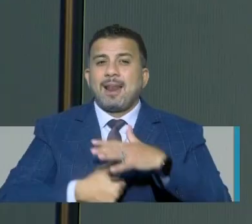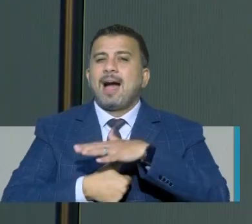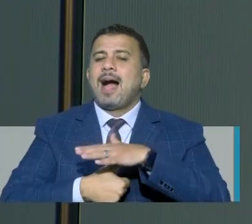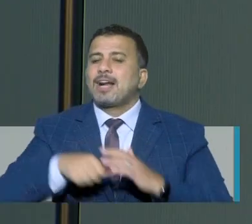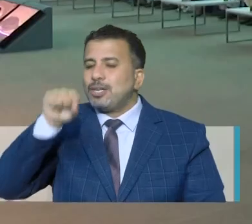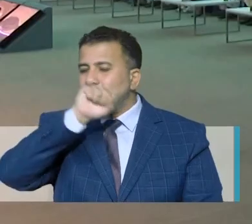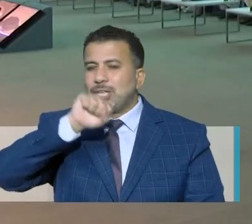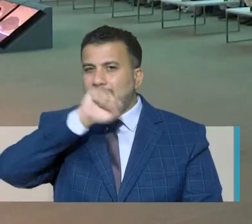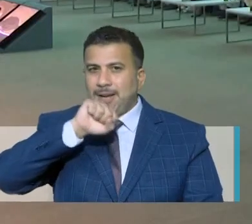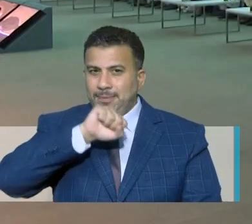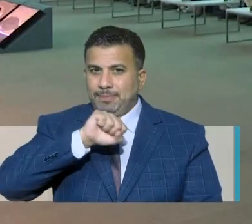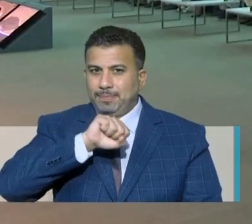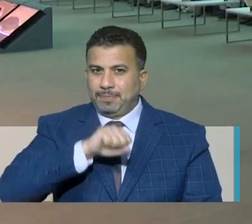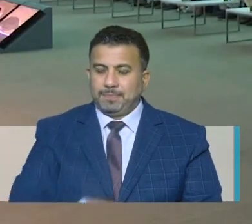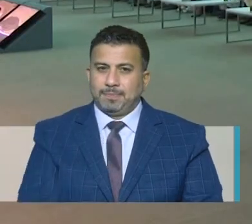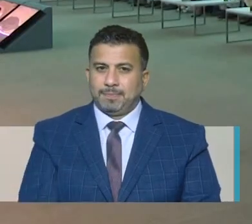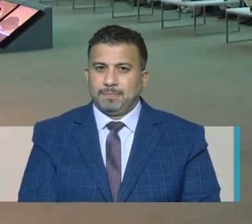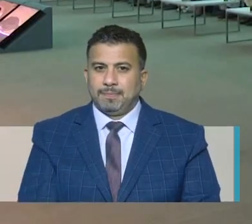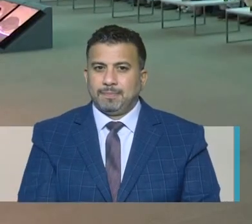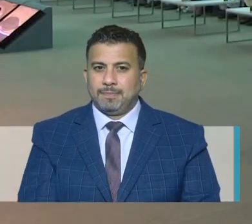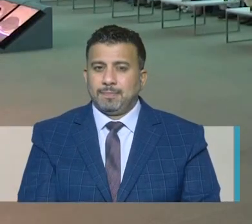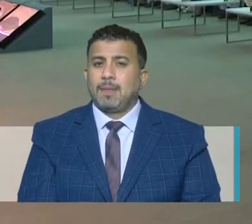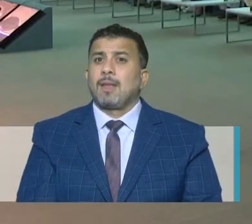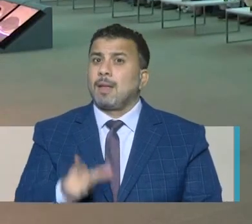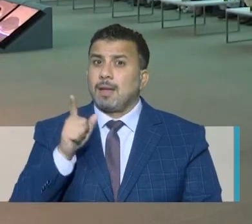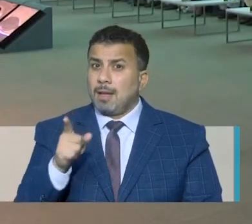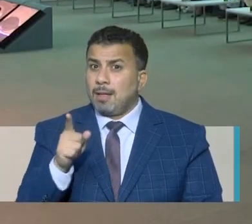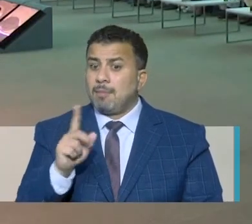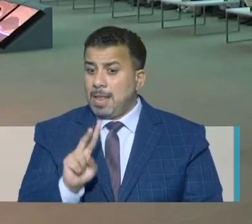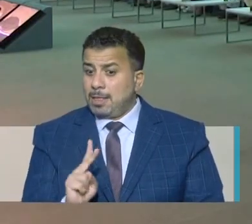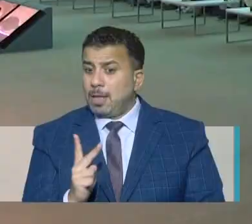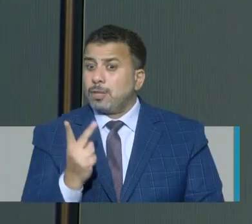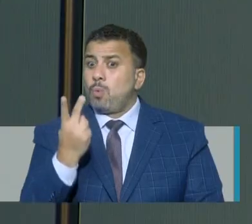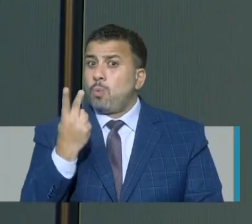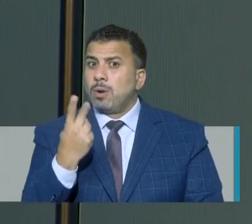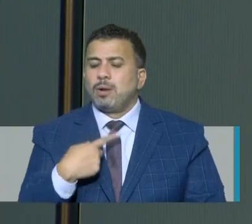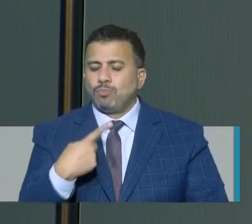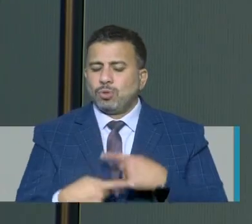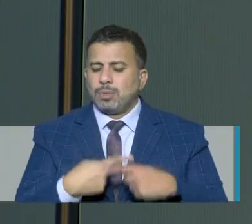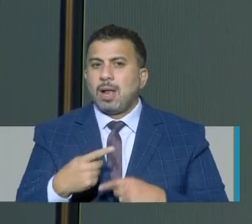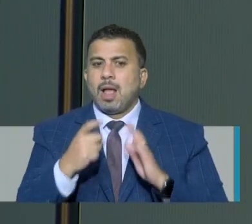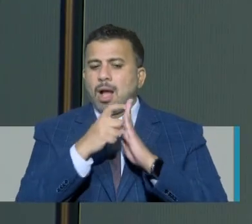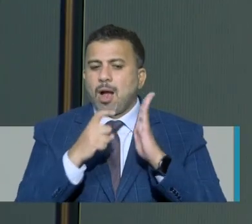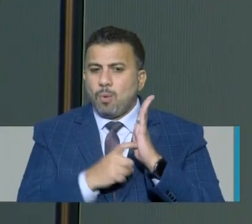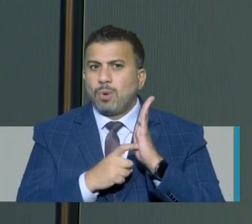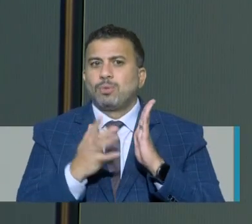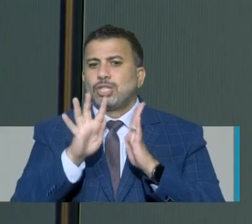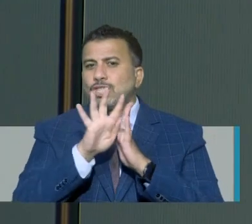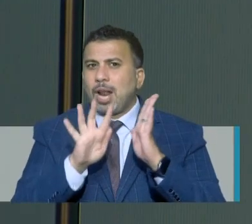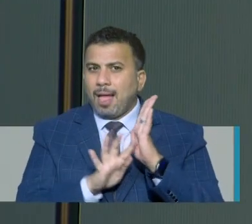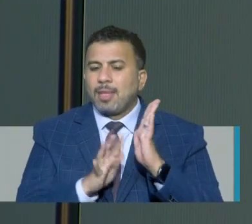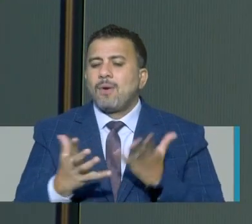حاكم الشارقه ونتيجه الطور المتواصل للقوانين والتشريعات